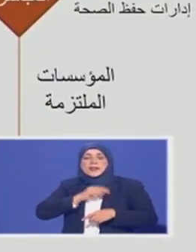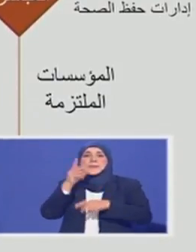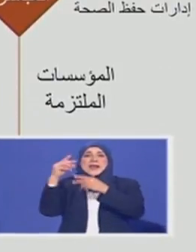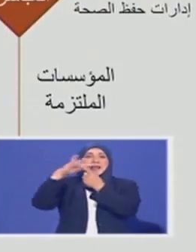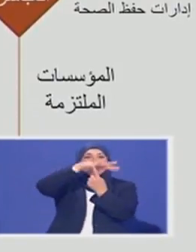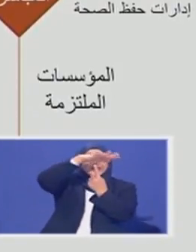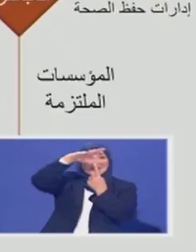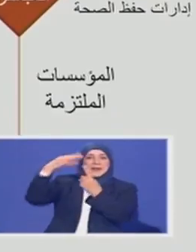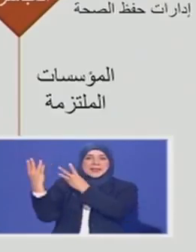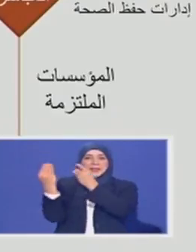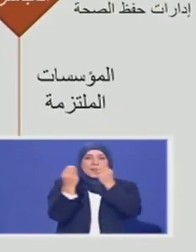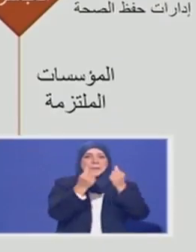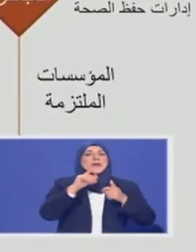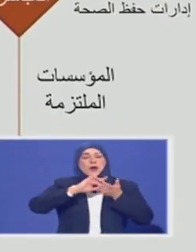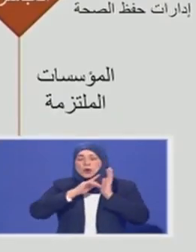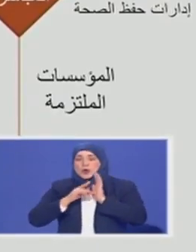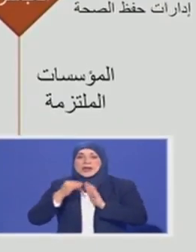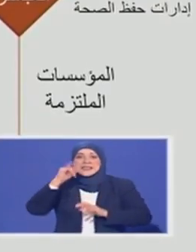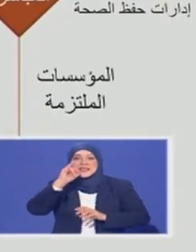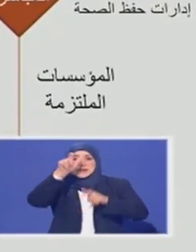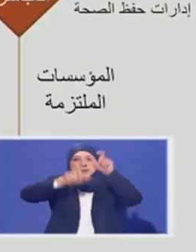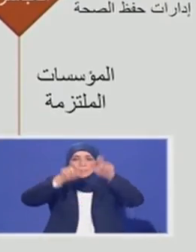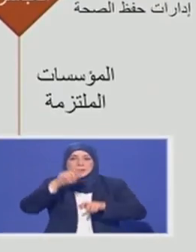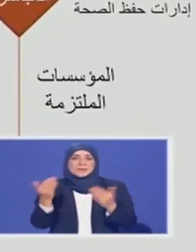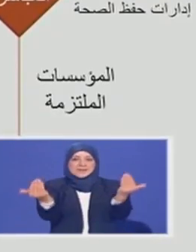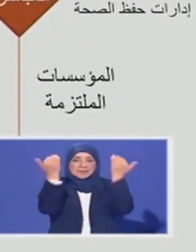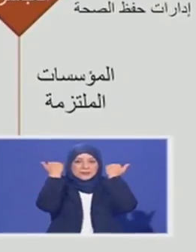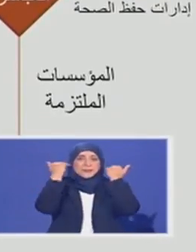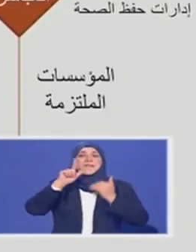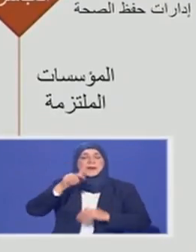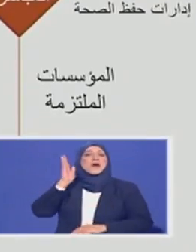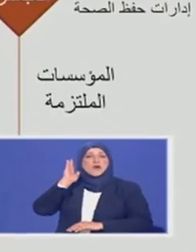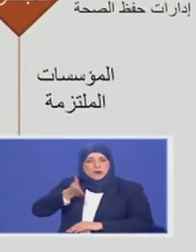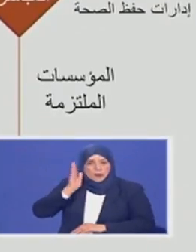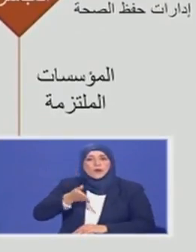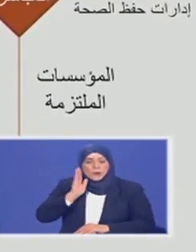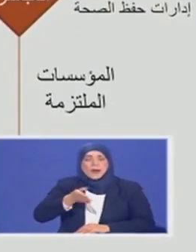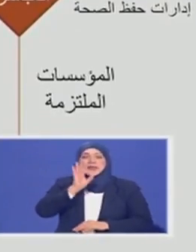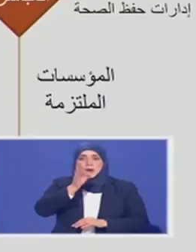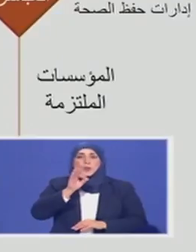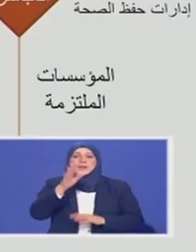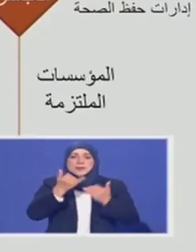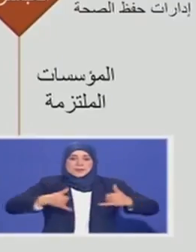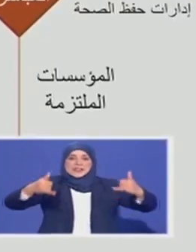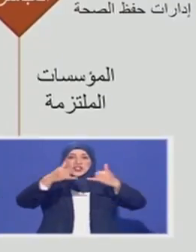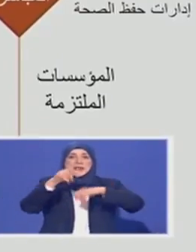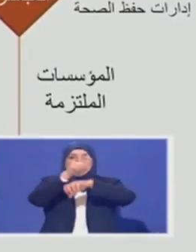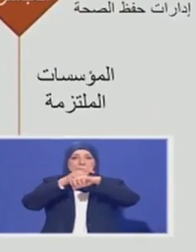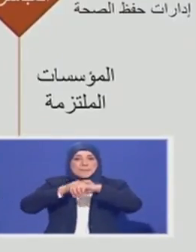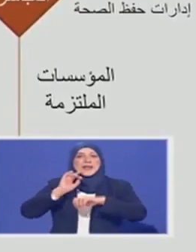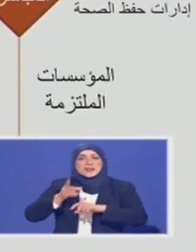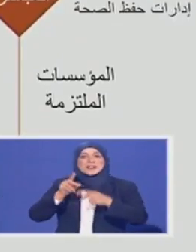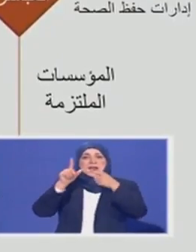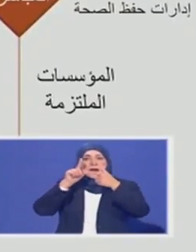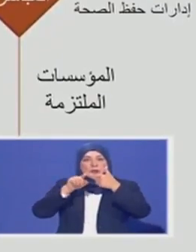ومعناها المؤسسات إذا كان لا تلتزم بالإجراءات هناك معنى إصدار العقوبات من طرف المجالس البلدية